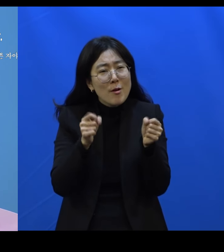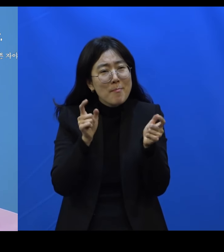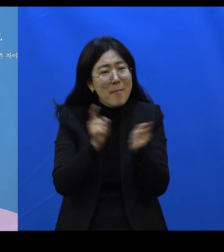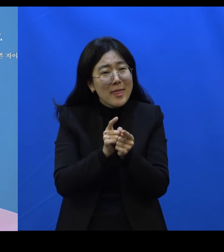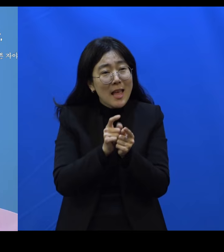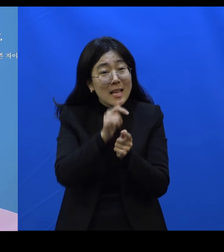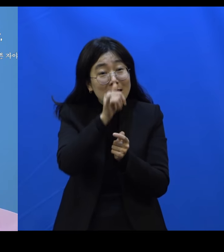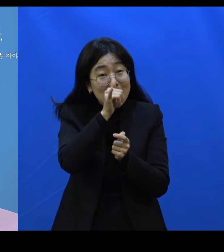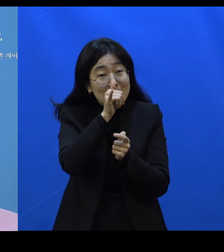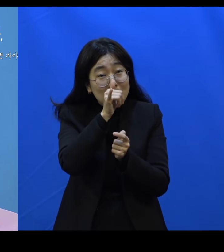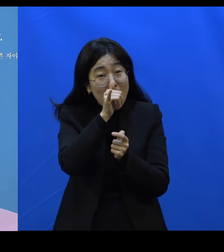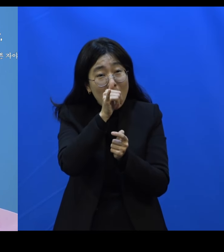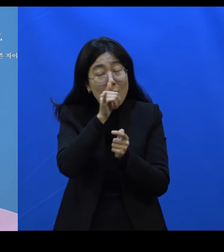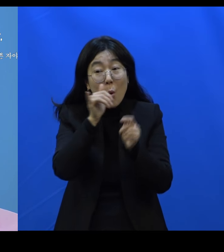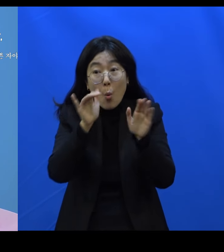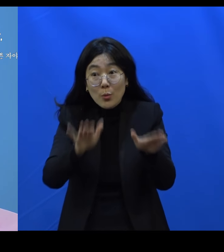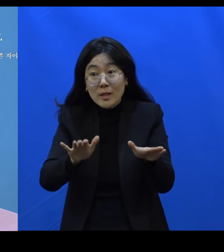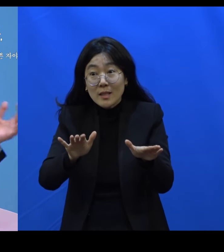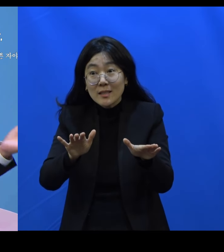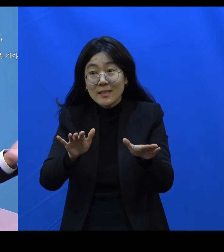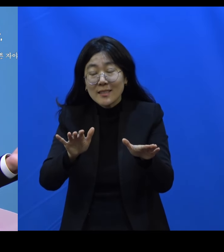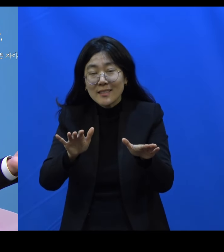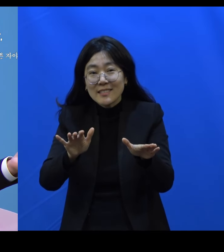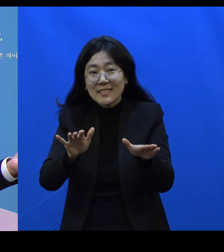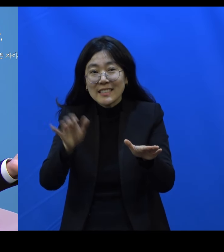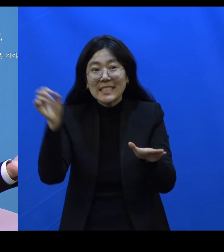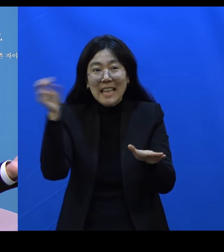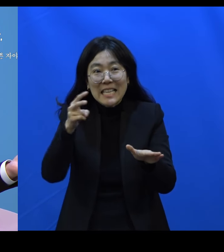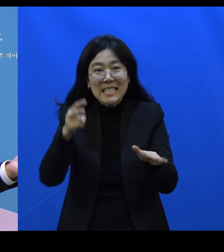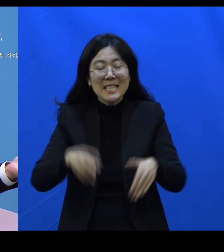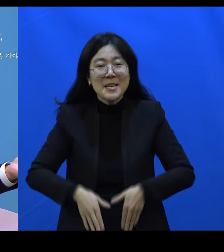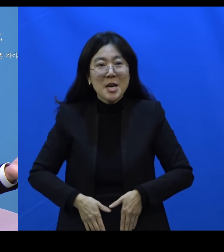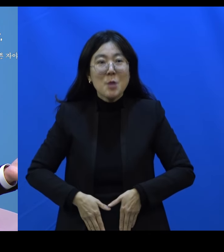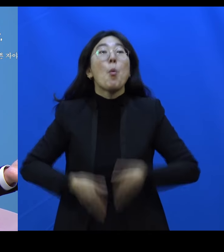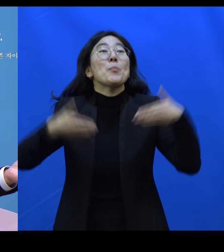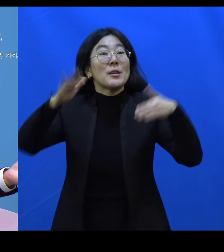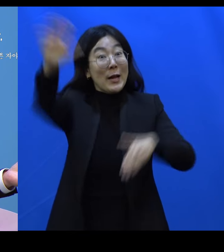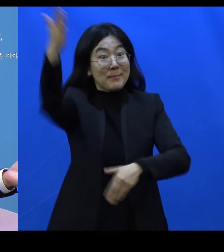있다면 오늘 이 아침에 봄이 되었습니다.